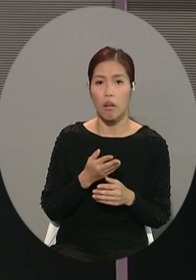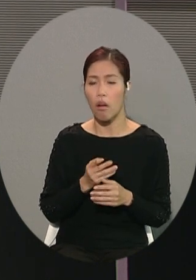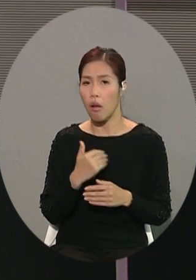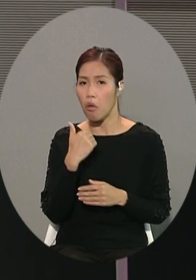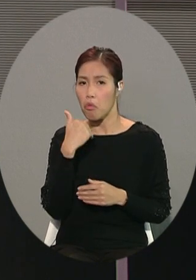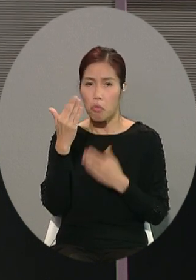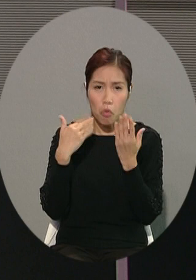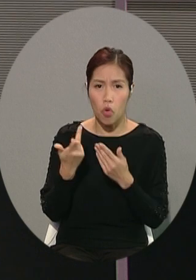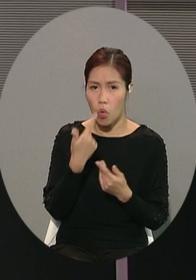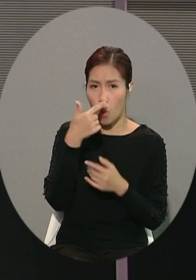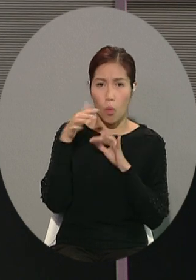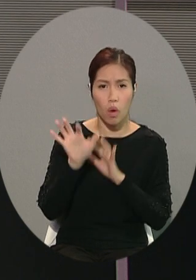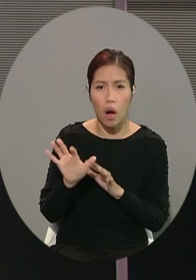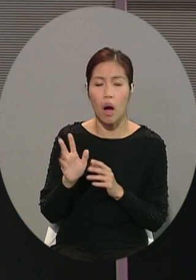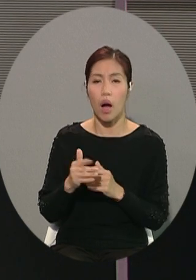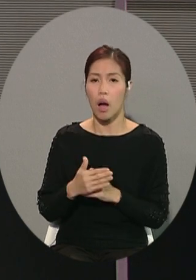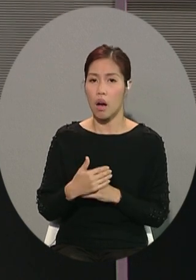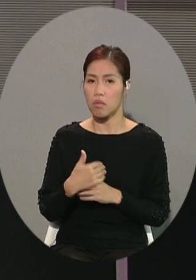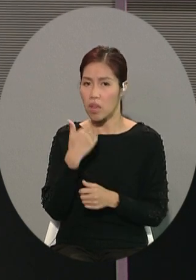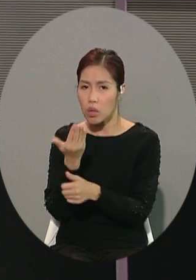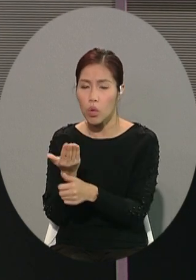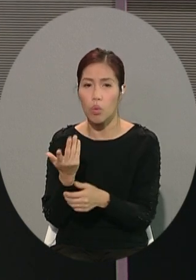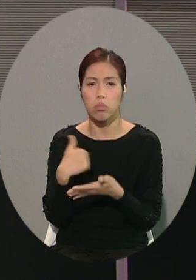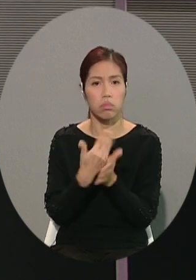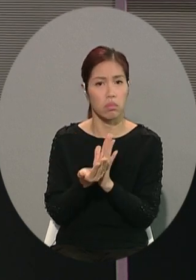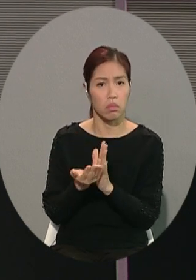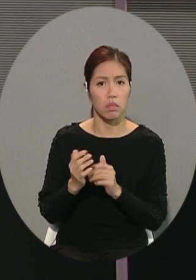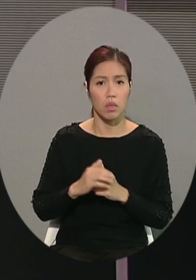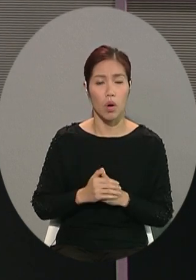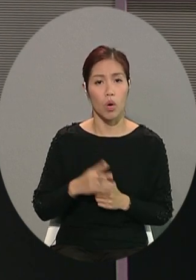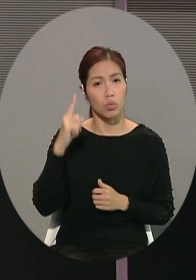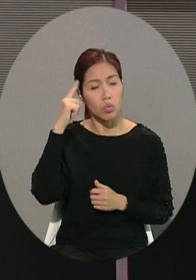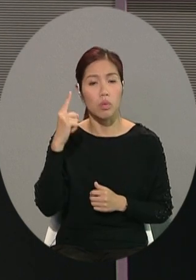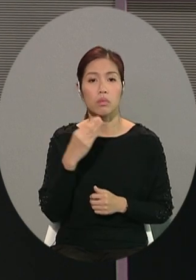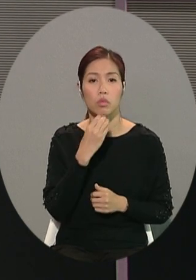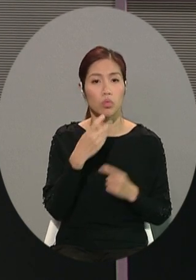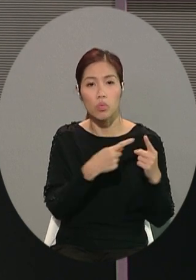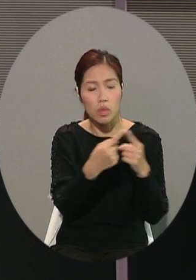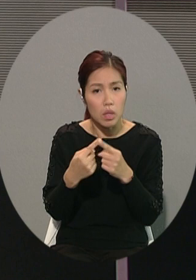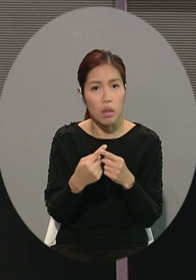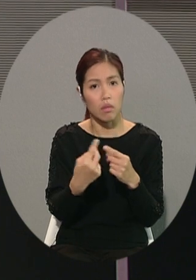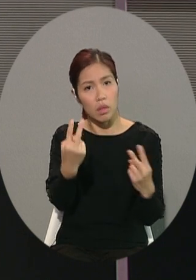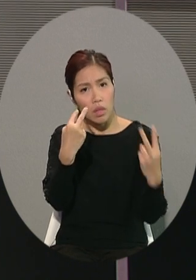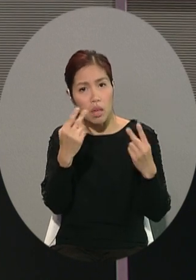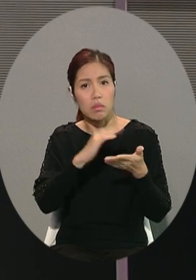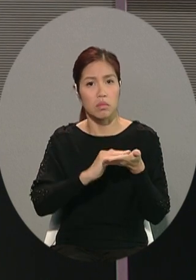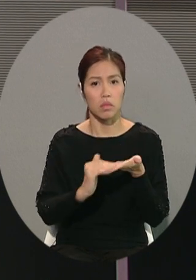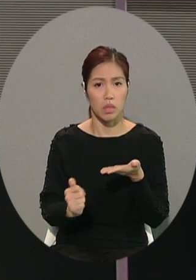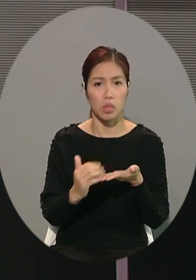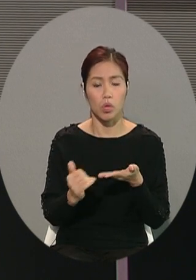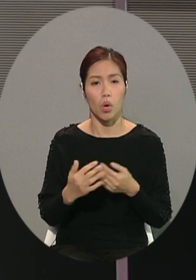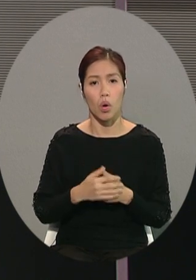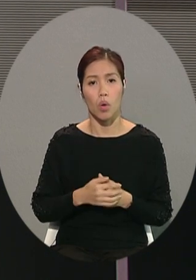又恐嚇其他啲人啊，咁樣又警告啊各樣嘅嘢。咁我想各位東涌嘅街坊要睇清楚，我哋要揾一